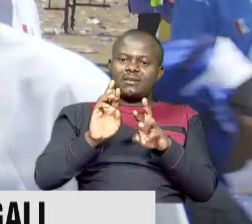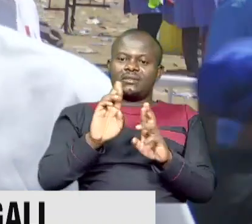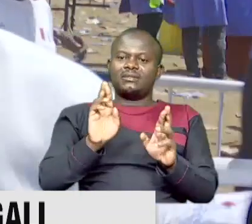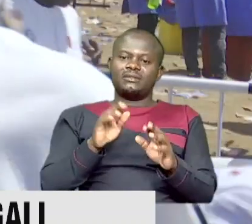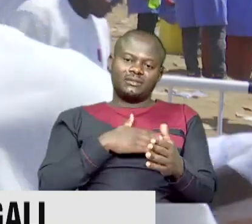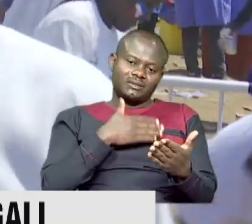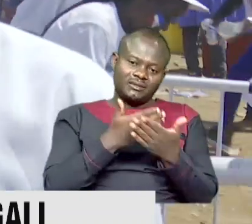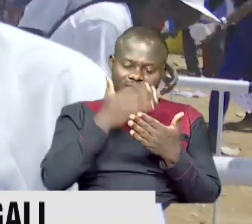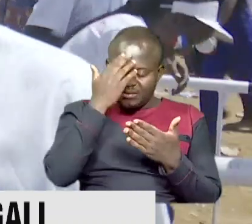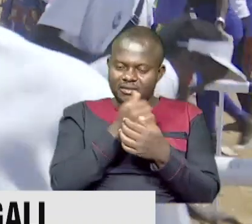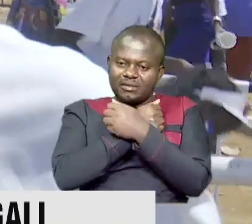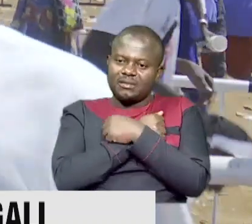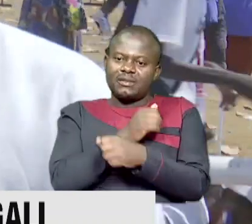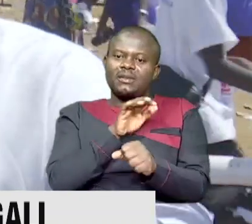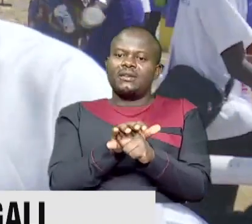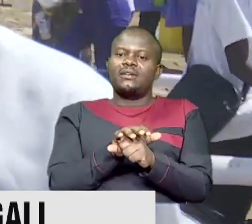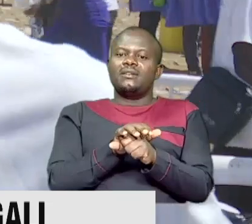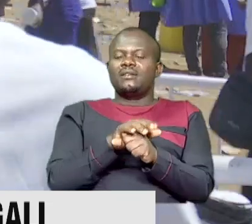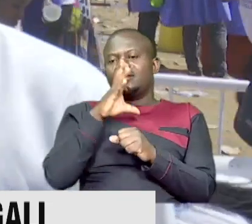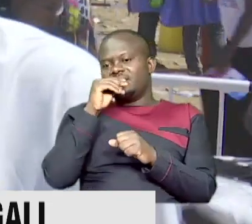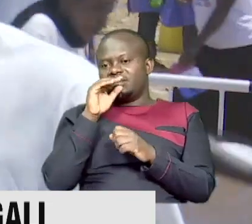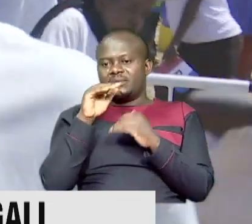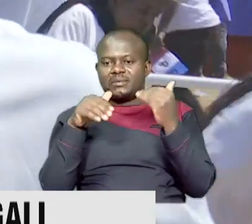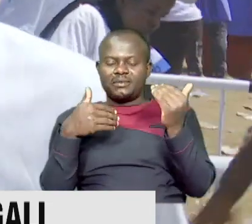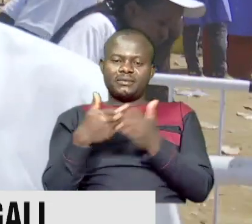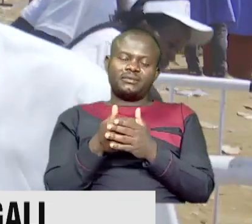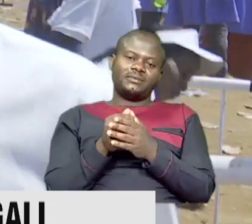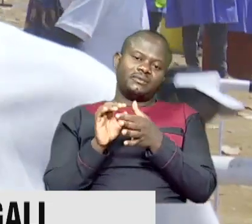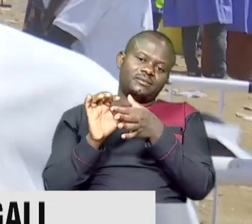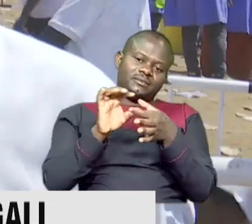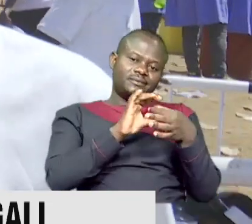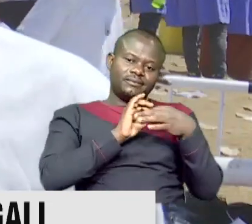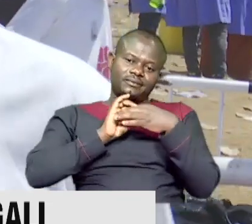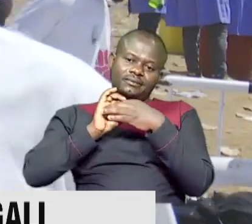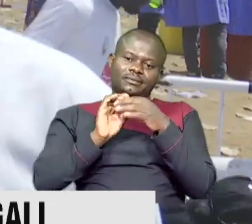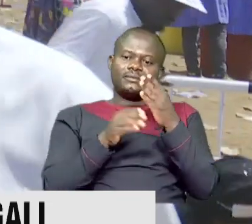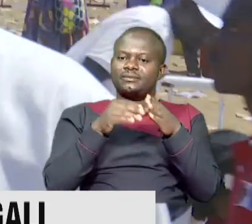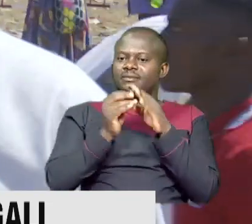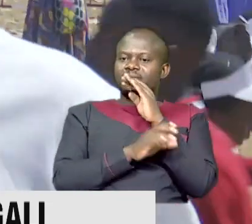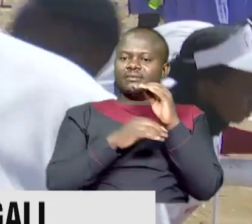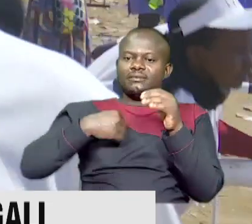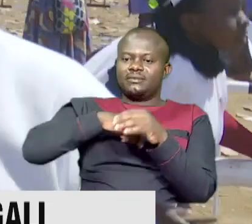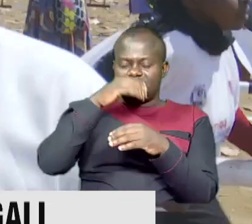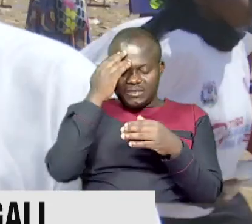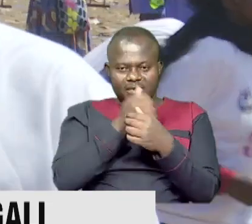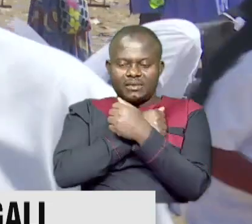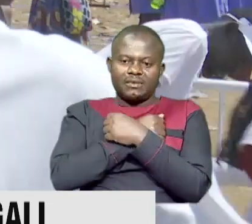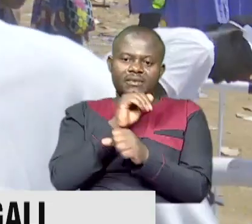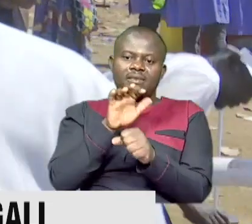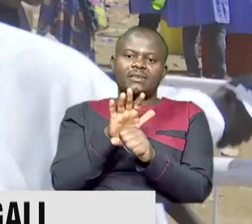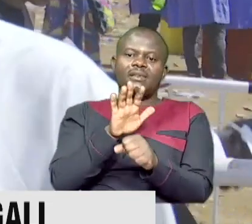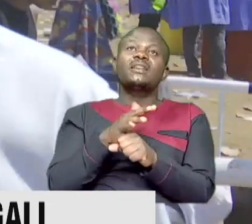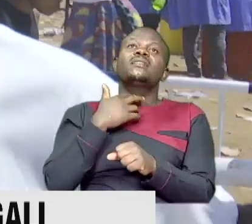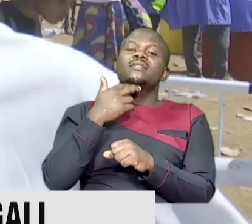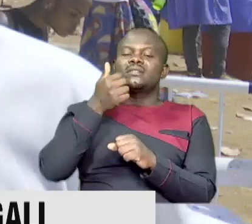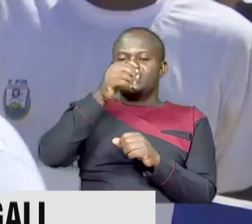kuko turamukunda cyane, ari amajwi ari ibiki byose dufatanya, tugomba gufatanya kubaka igihugu cyacu kuko turamukunda cyane, amajwi